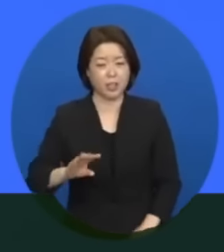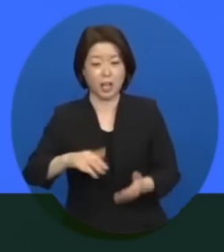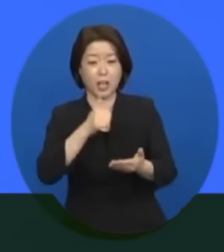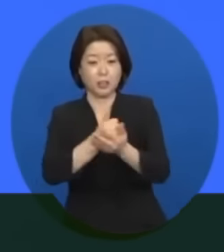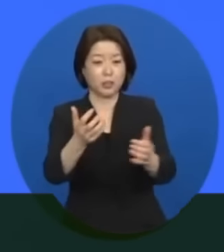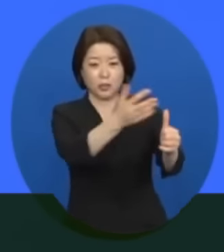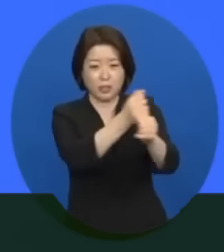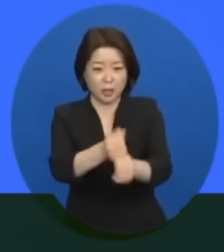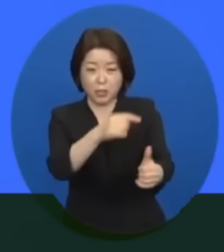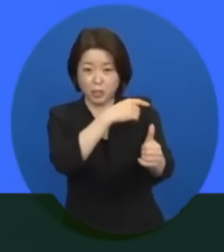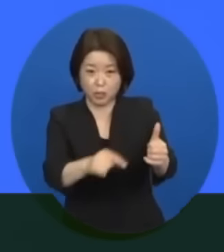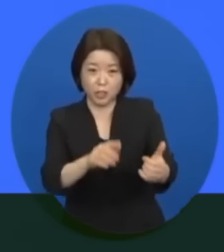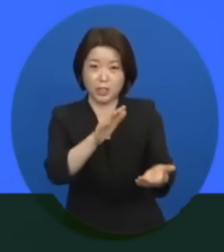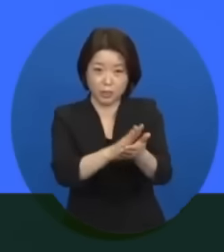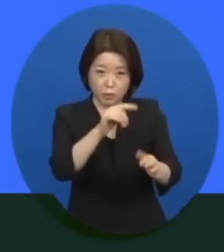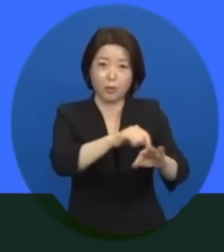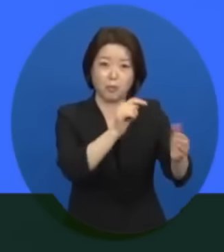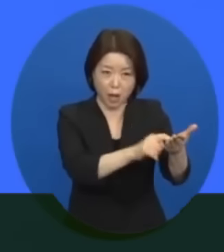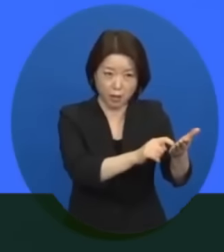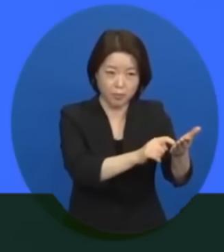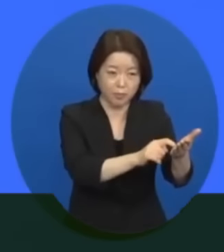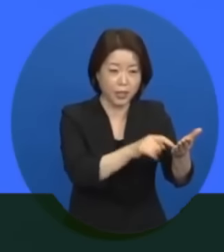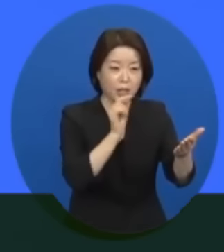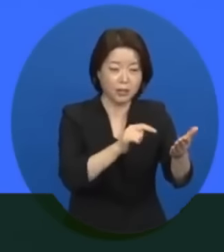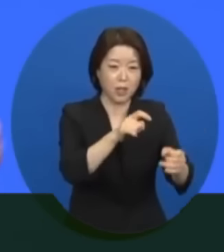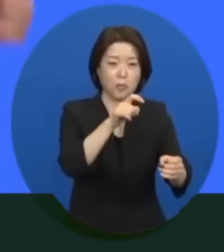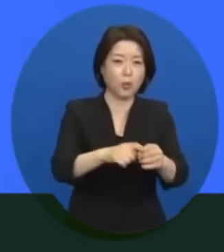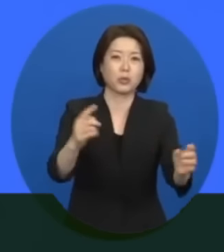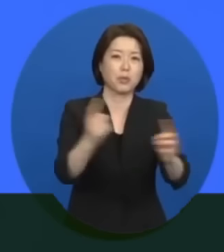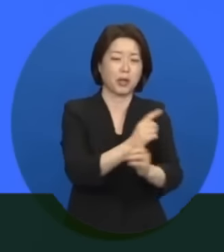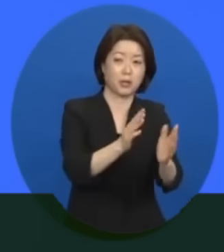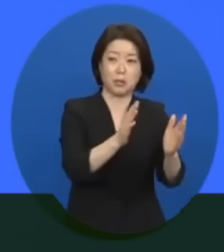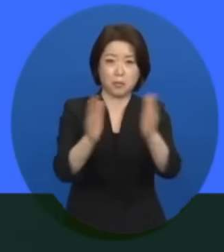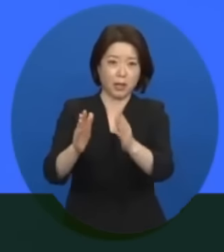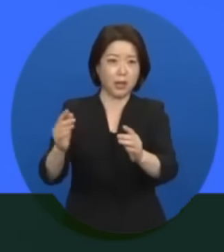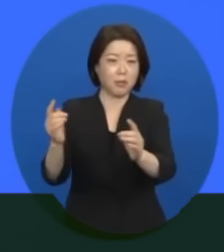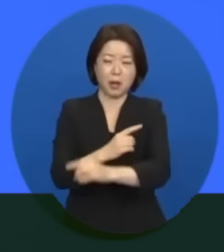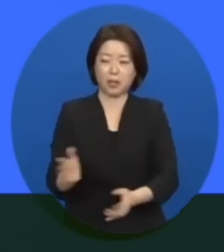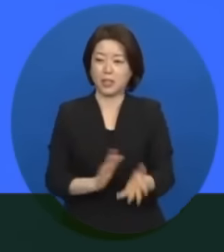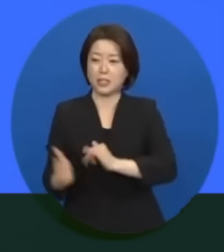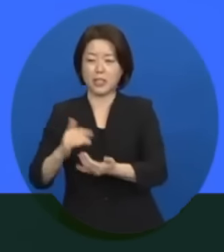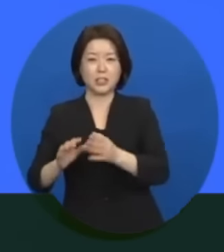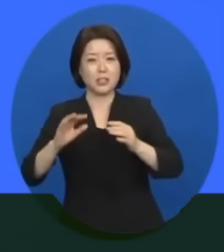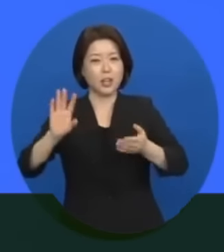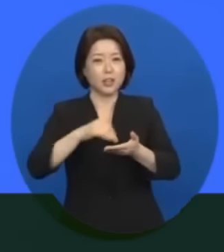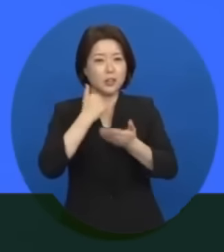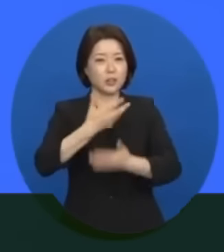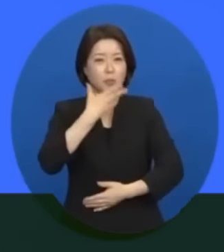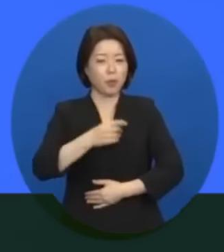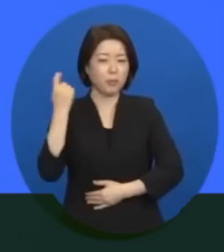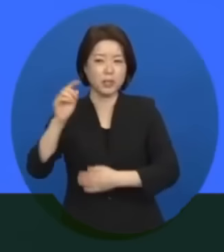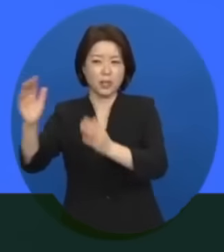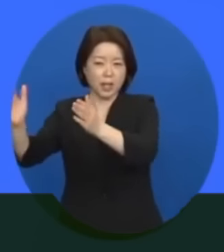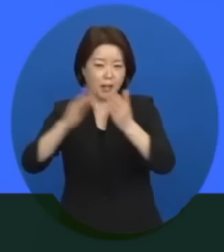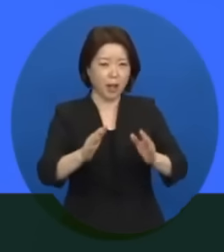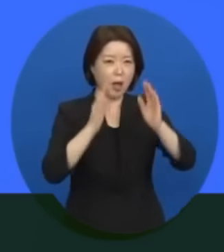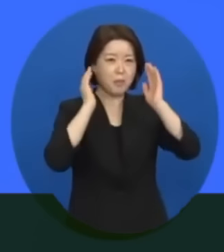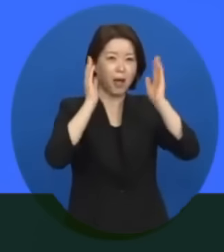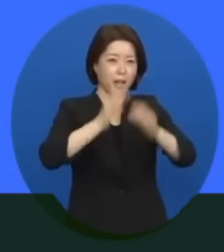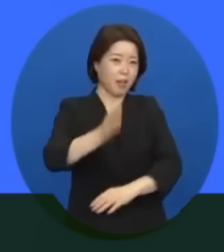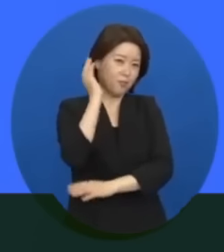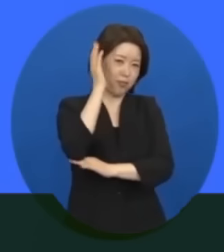죽이는 열정이 있었는데 그 열정이 방향이 바뀌었어요 이제 예수 그리스도를 전하는 그 복음의 열정으로 방향이 바뀌었는데이 폭주 기간